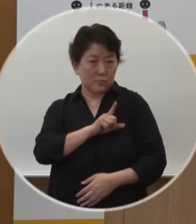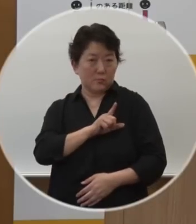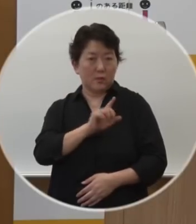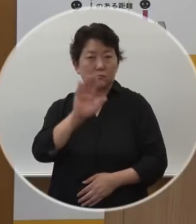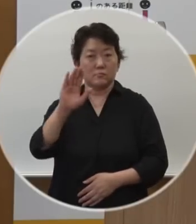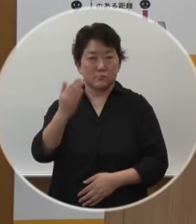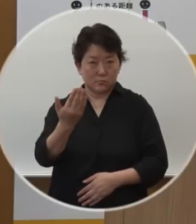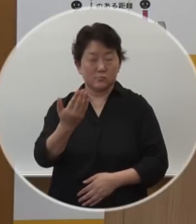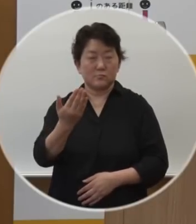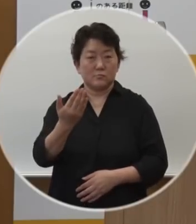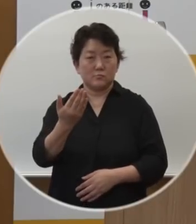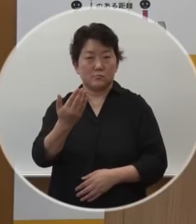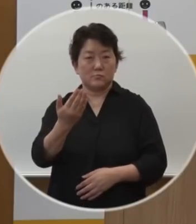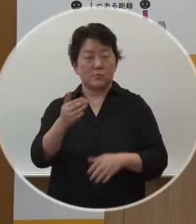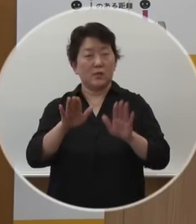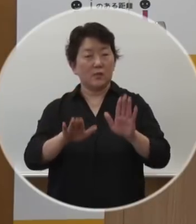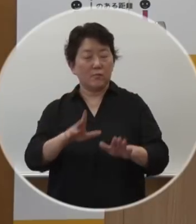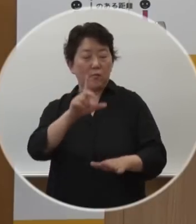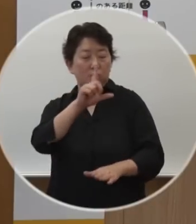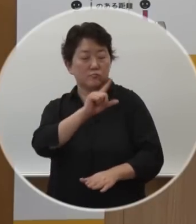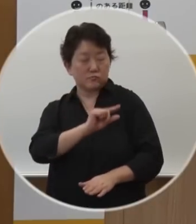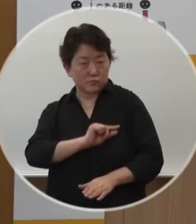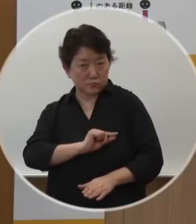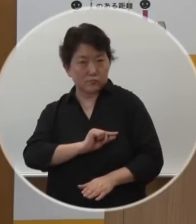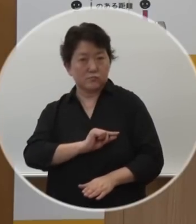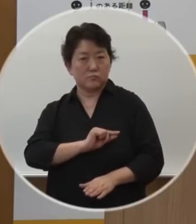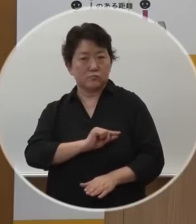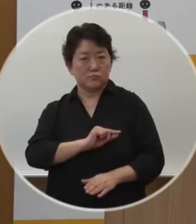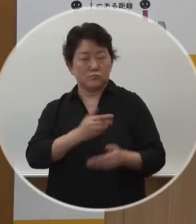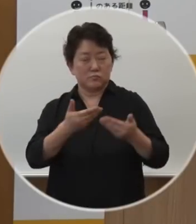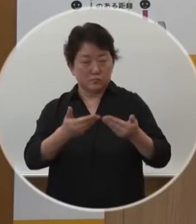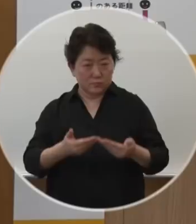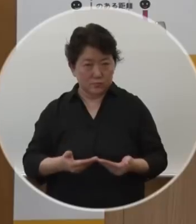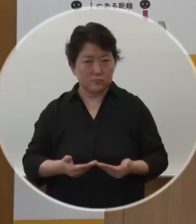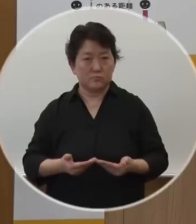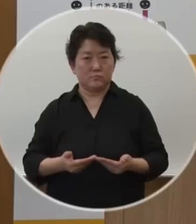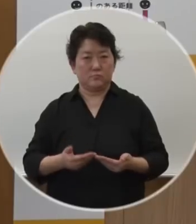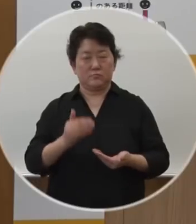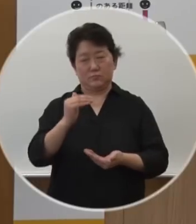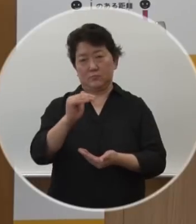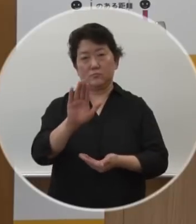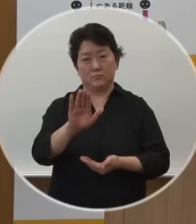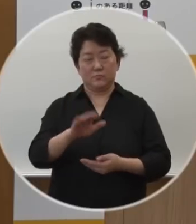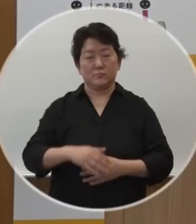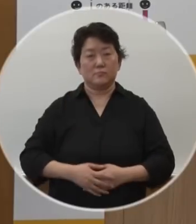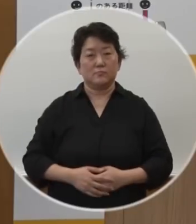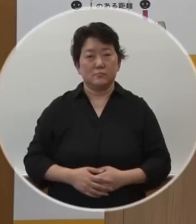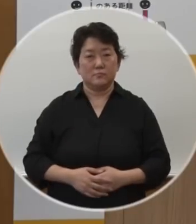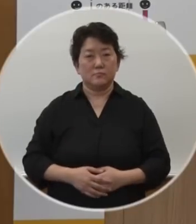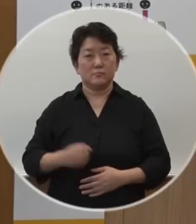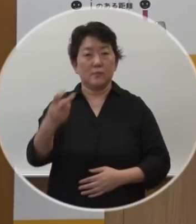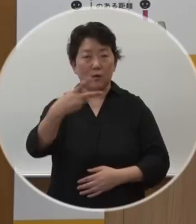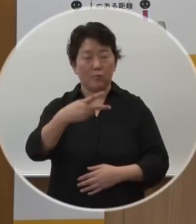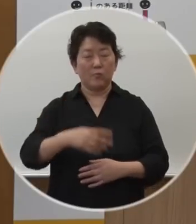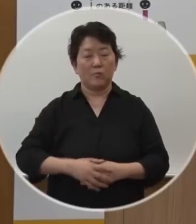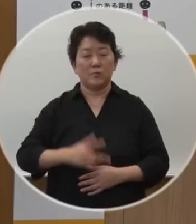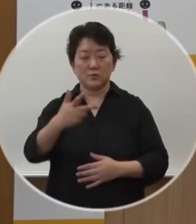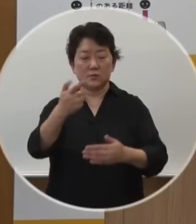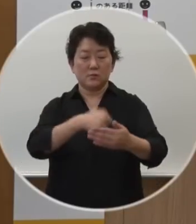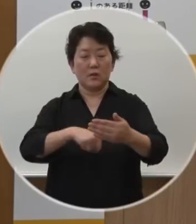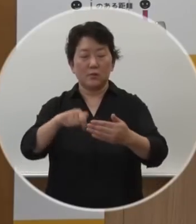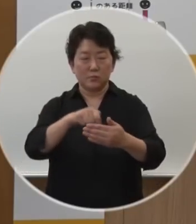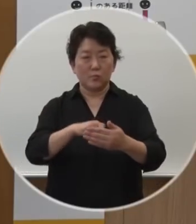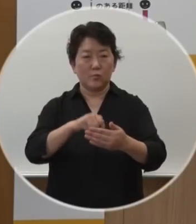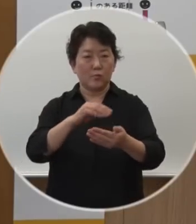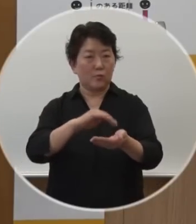ったようでございますが、現在は熱も収まっているとのことでございます。なお、市内の